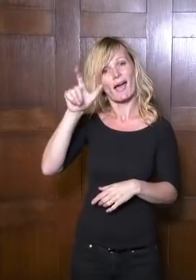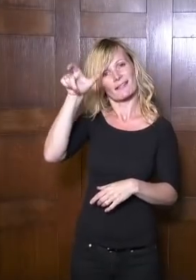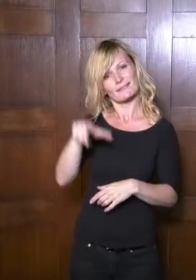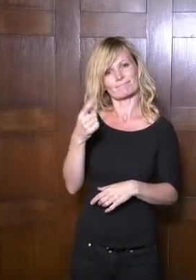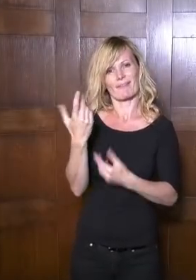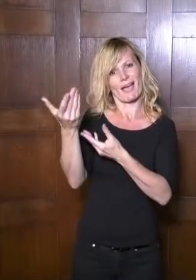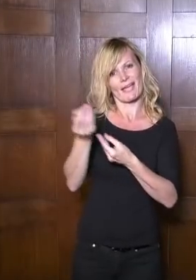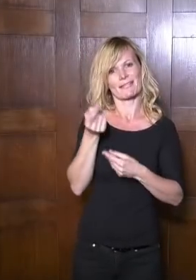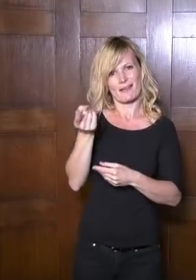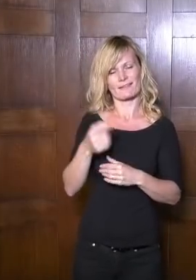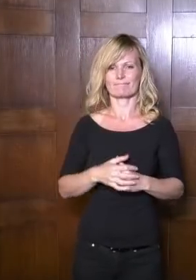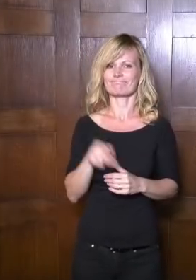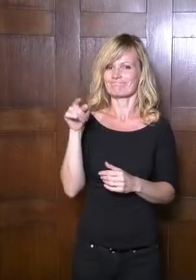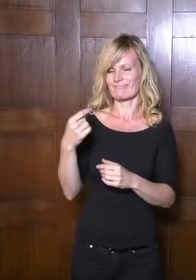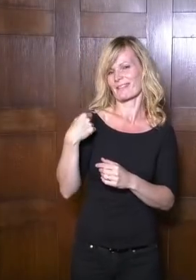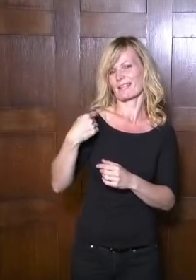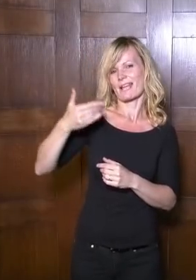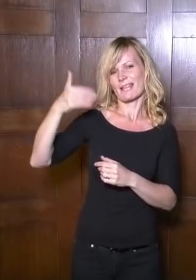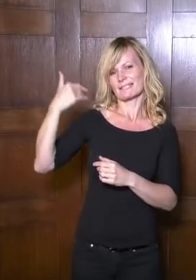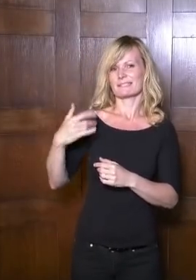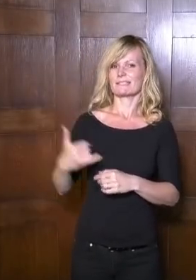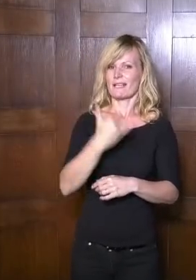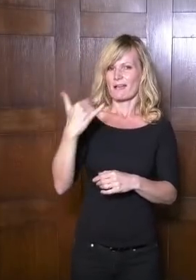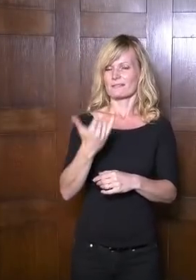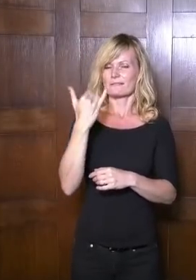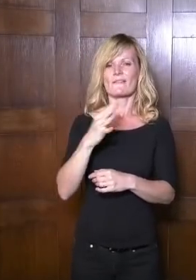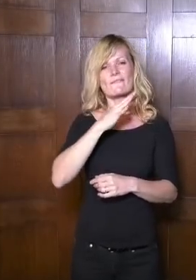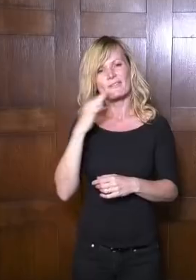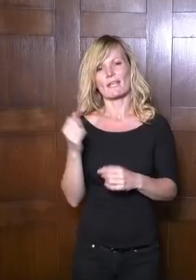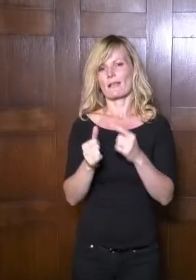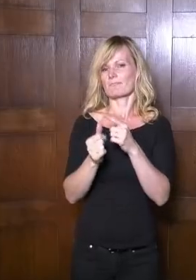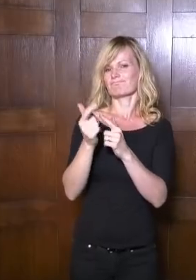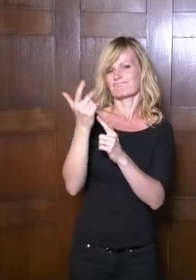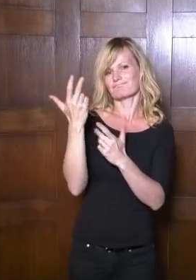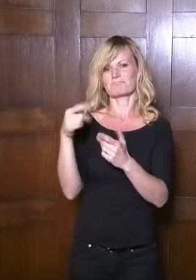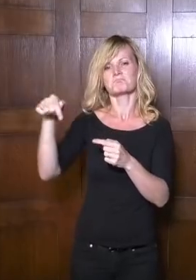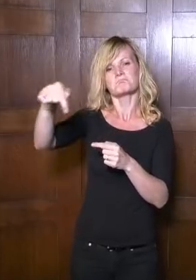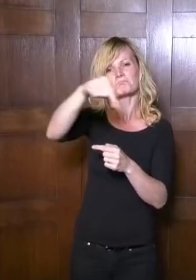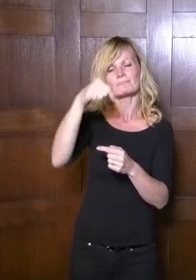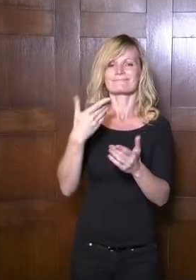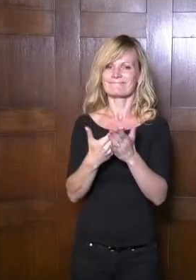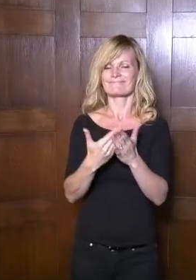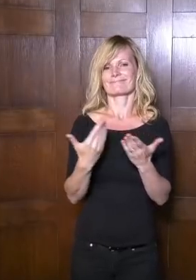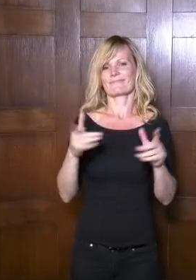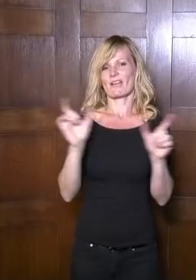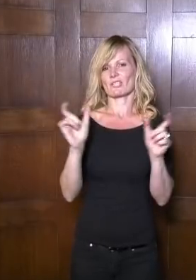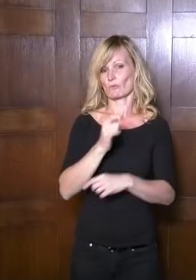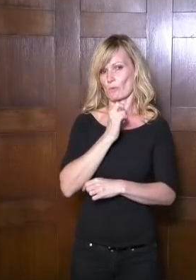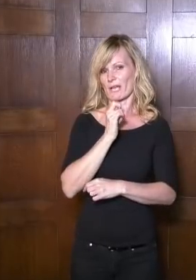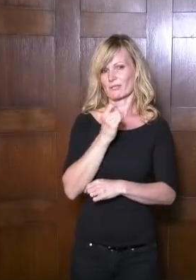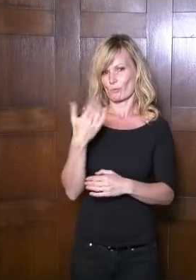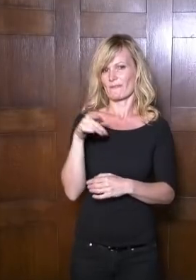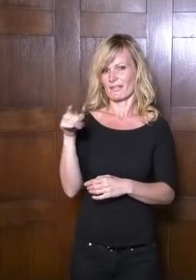der in den vergangenen Jahren an ganz, ganz vielen Stellen solche Veranstaltungen moderiert hat, der viel